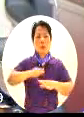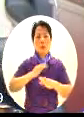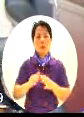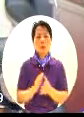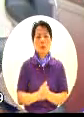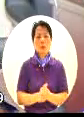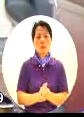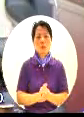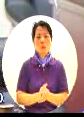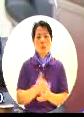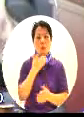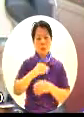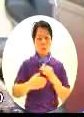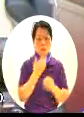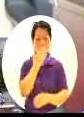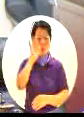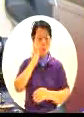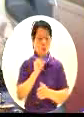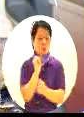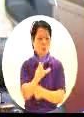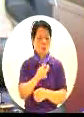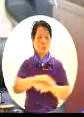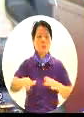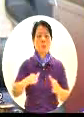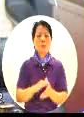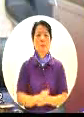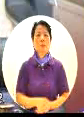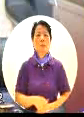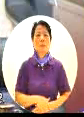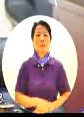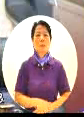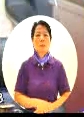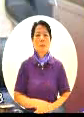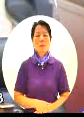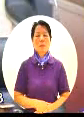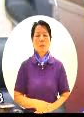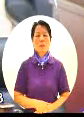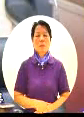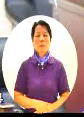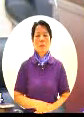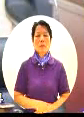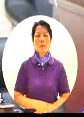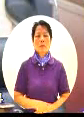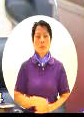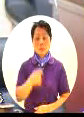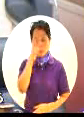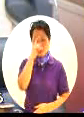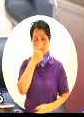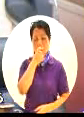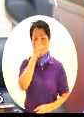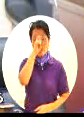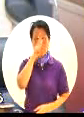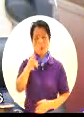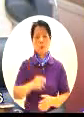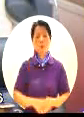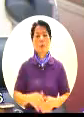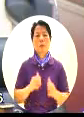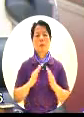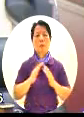给我们这些一些大型的中型的这些文创业者我希望说我们事务团